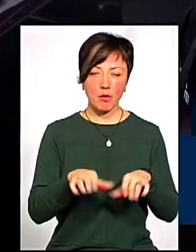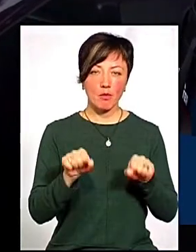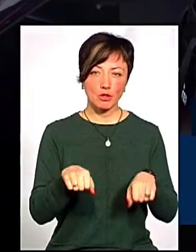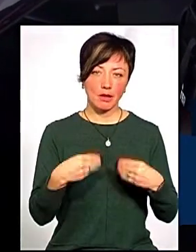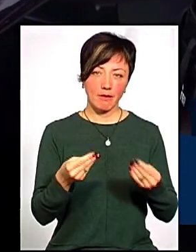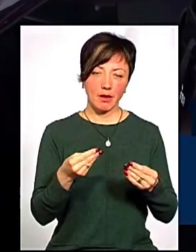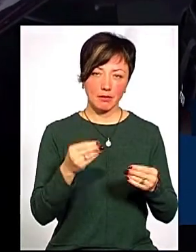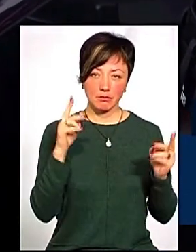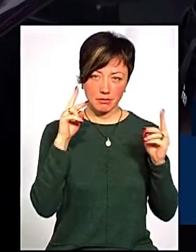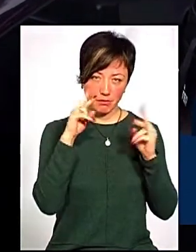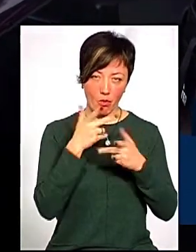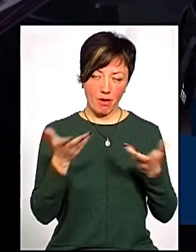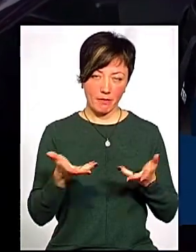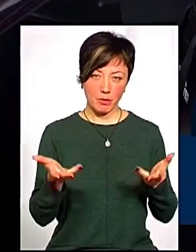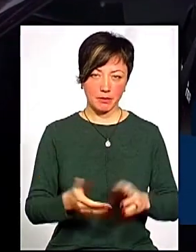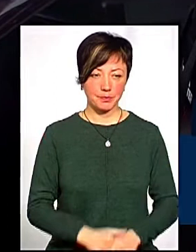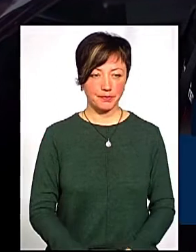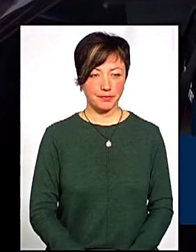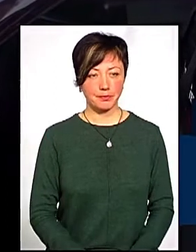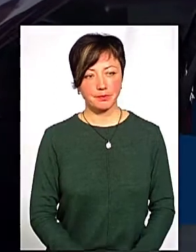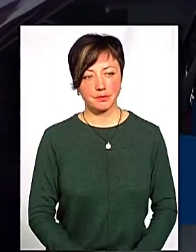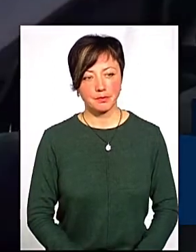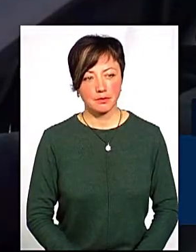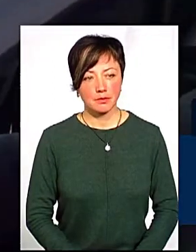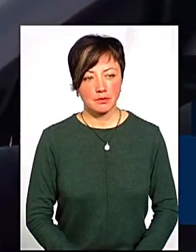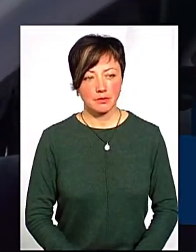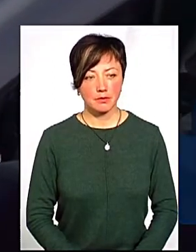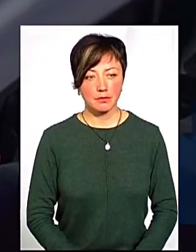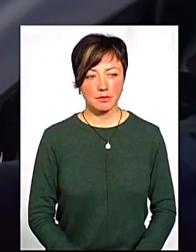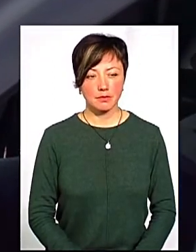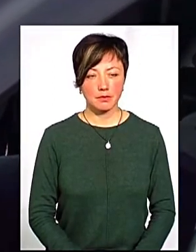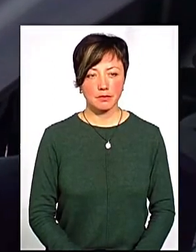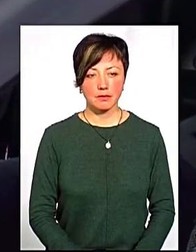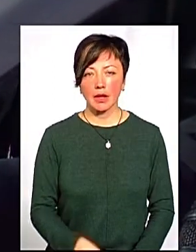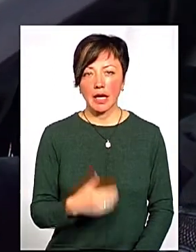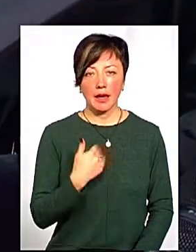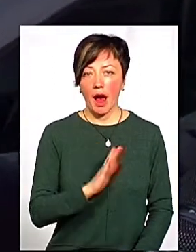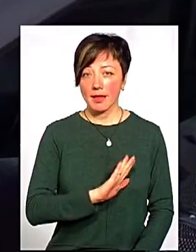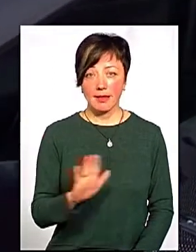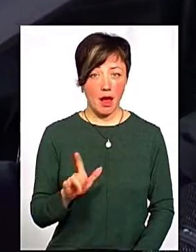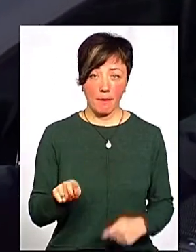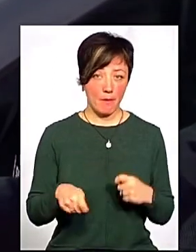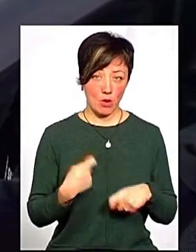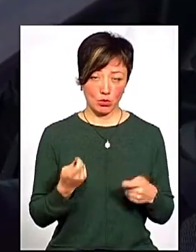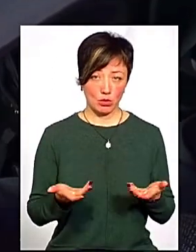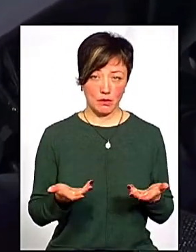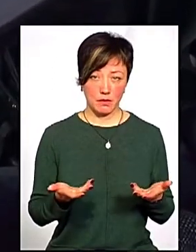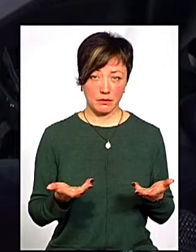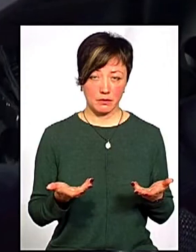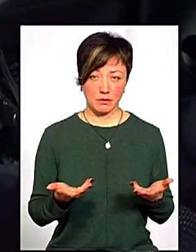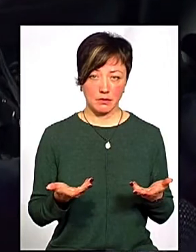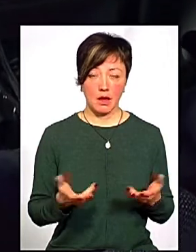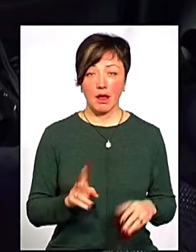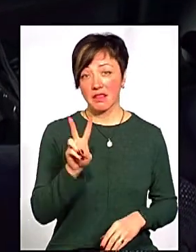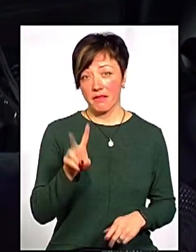давати якісь погрішності. Я не порушував. Там на